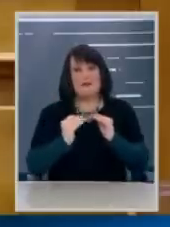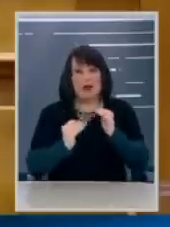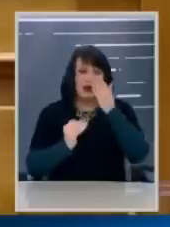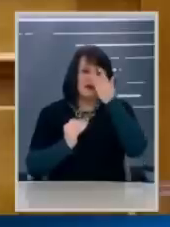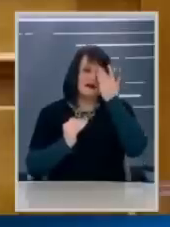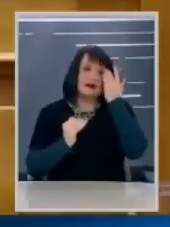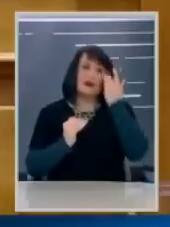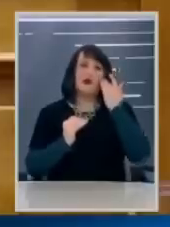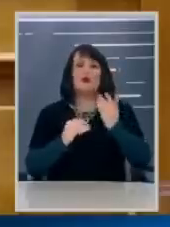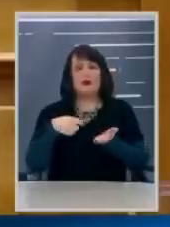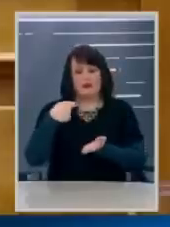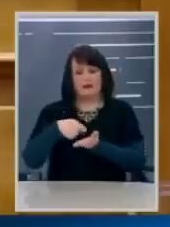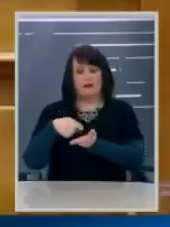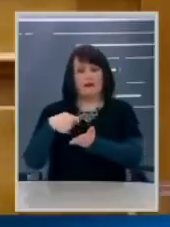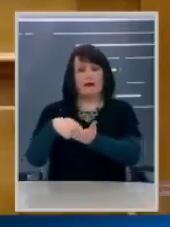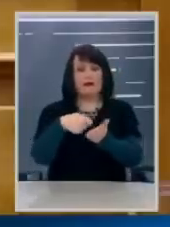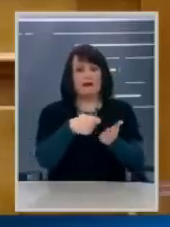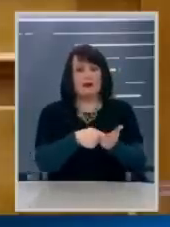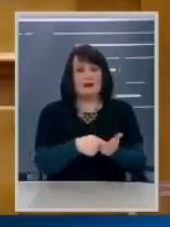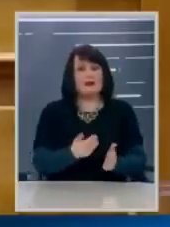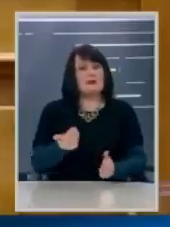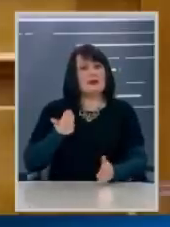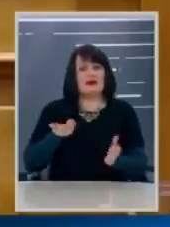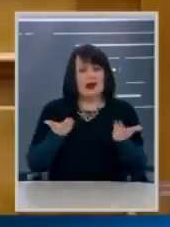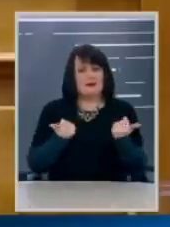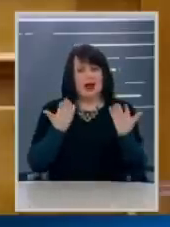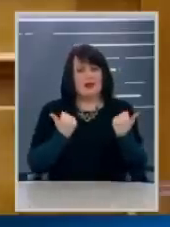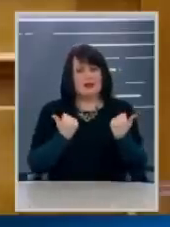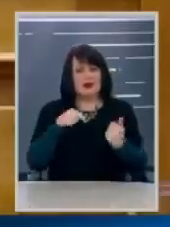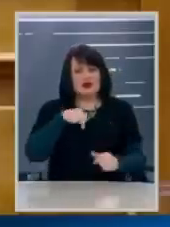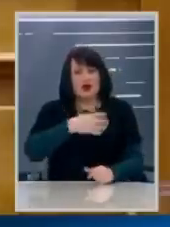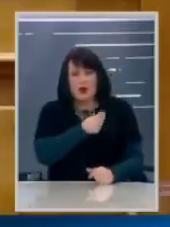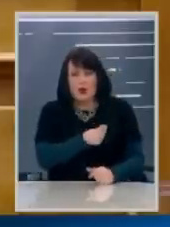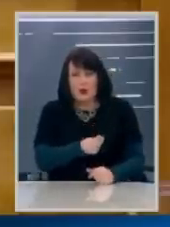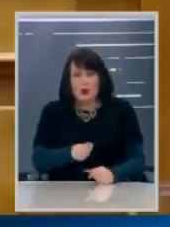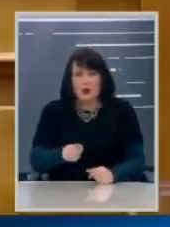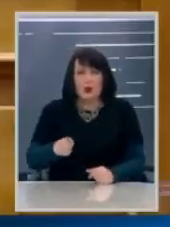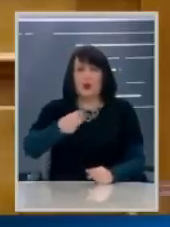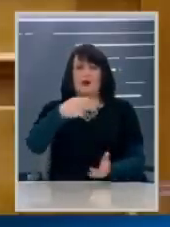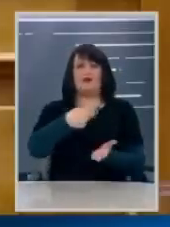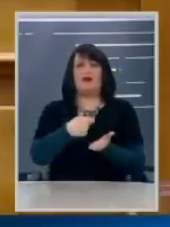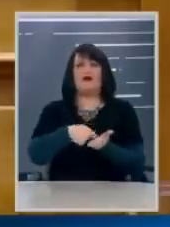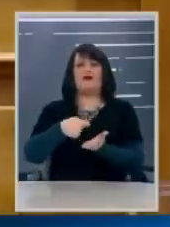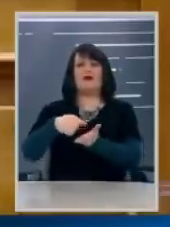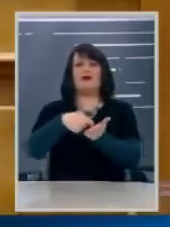που πληρώνουν φόρο ενώ μέχρι τώρα δεν πλήρωναν ή που πληρώνουν περισσότερο φόρο από ό,τι πλήρωναν.